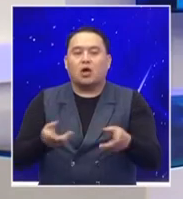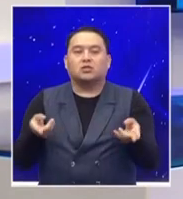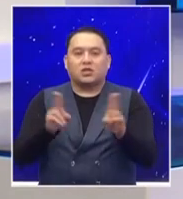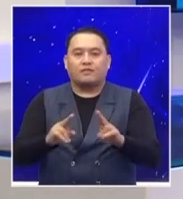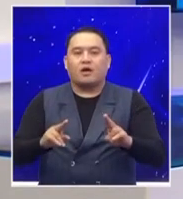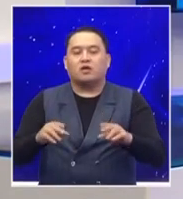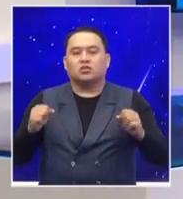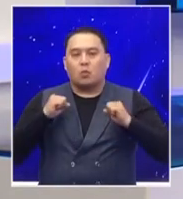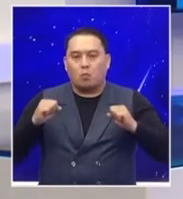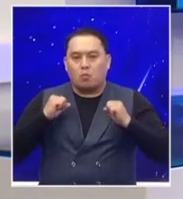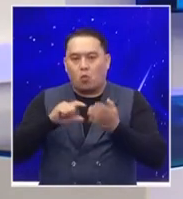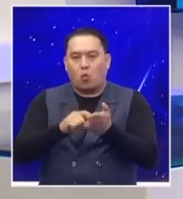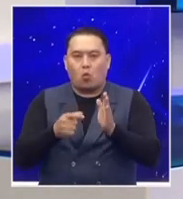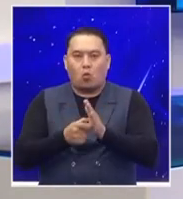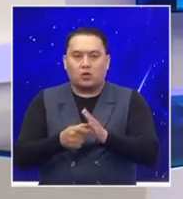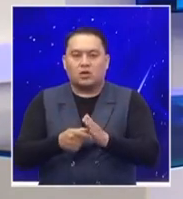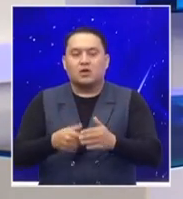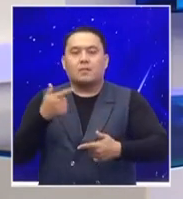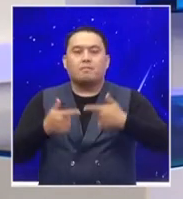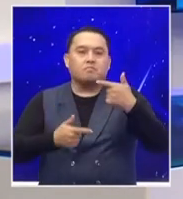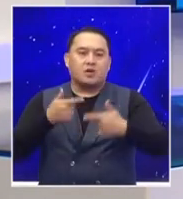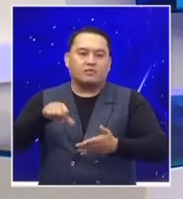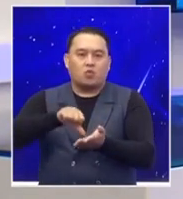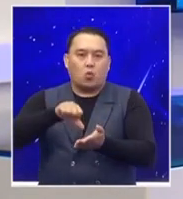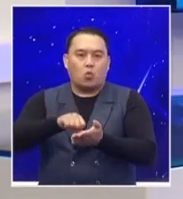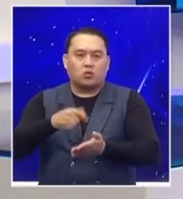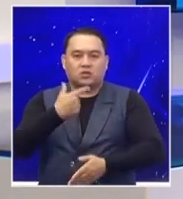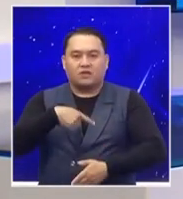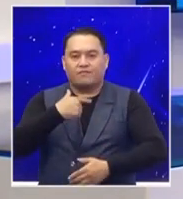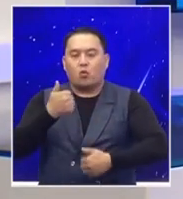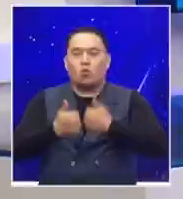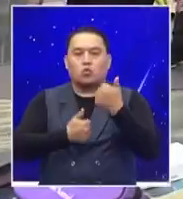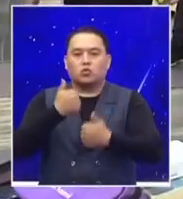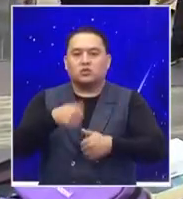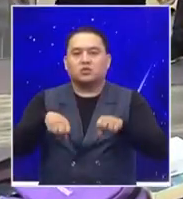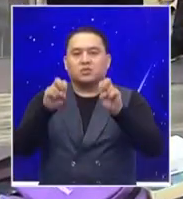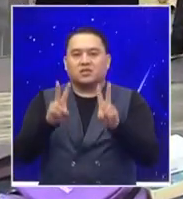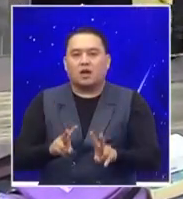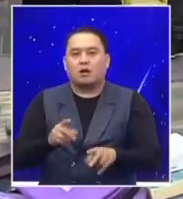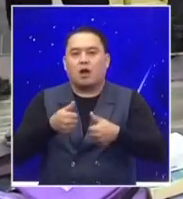өз дайындалатын спорт салында мықтылығын анықтайды. Атлеттердің өзара бәсекесін арнайы